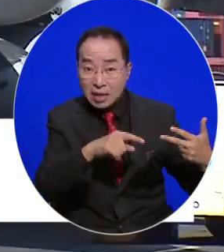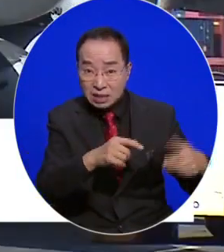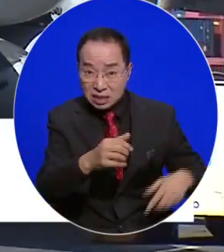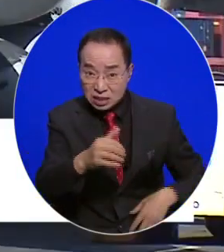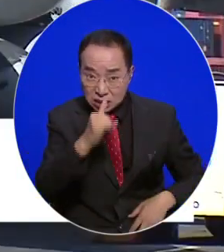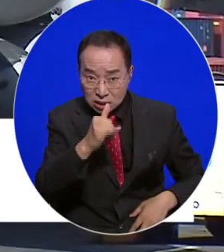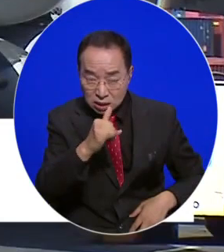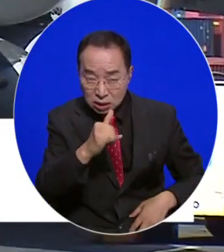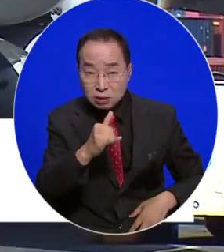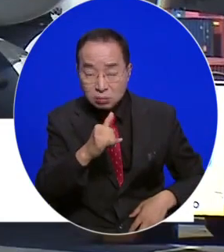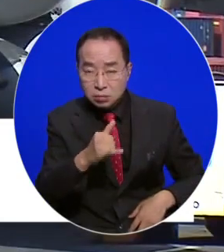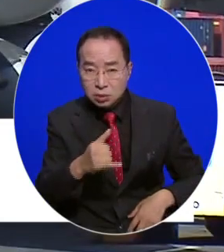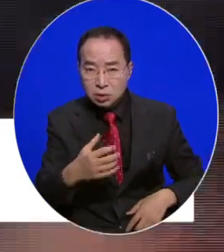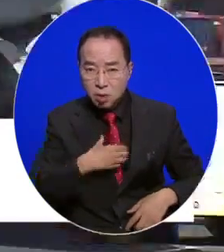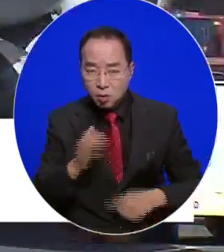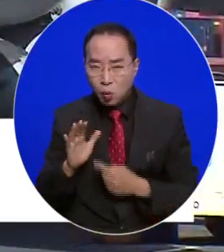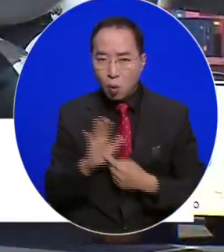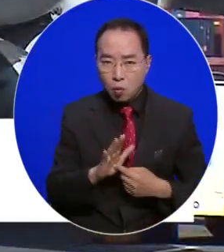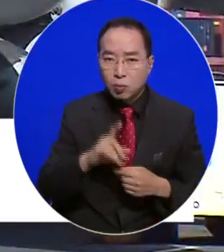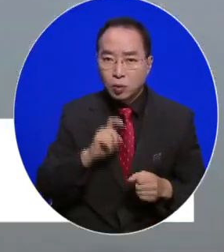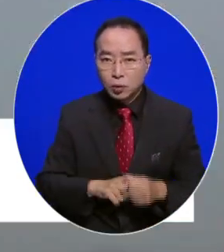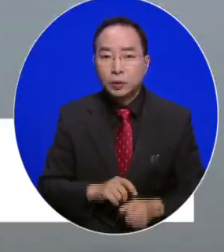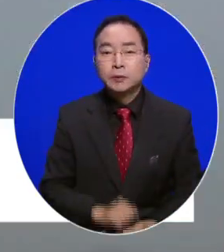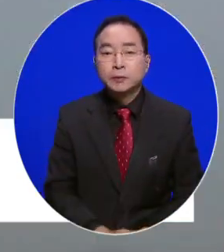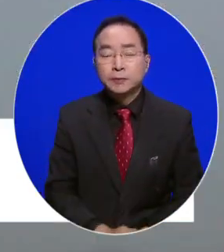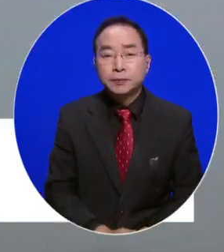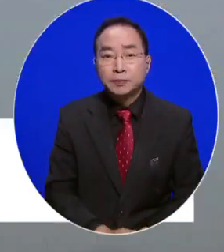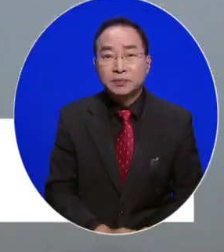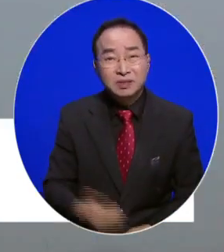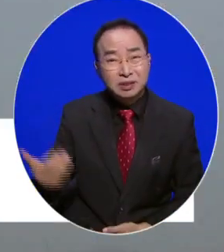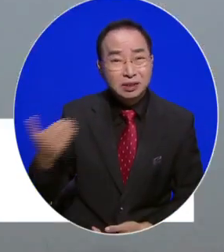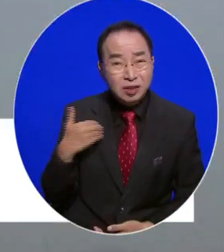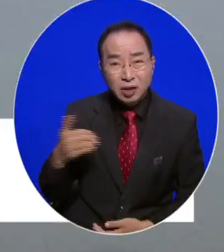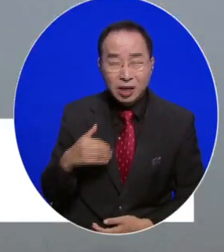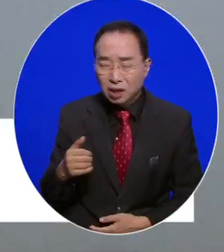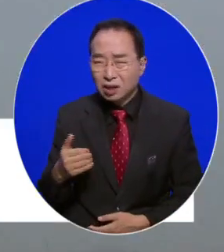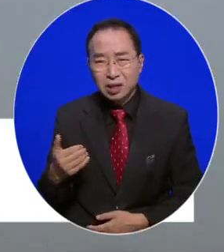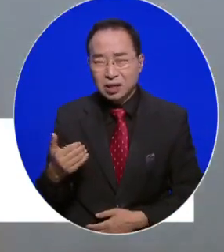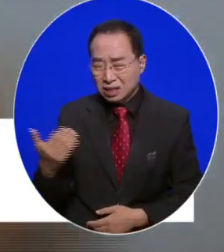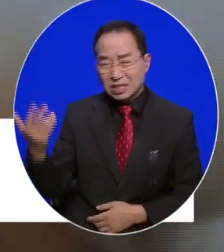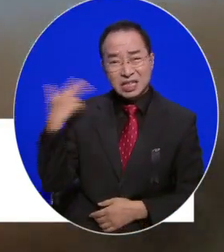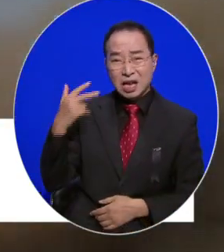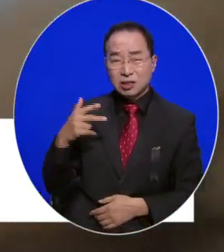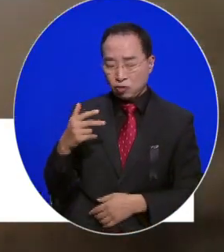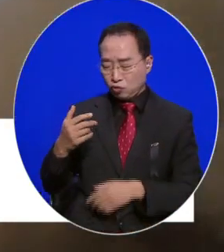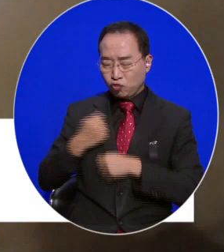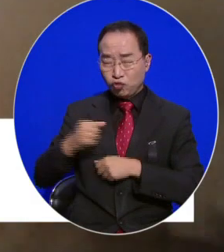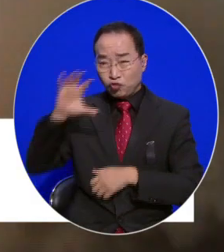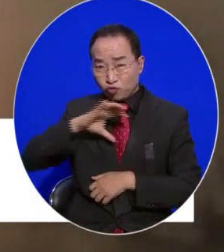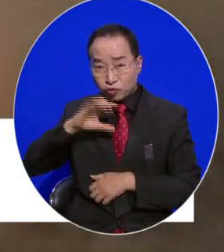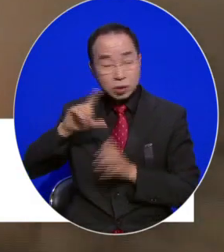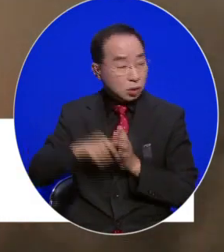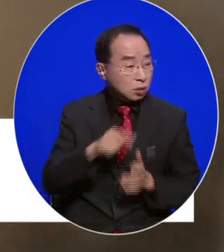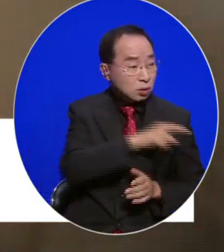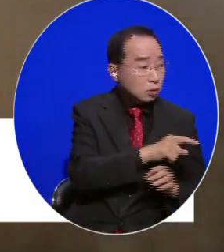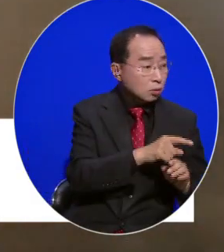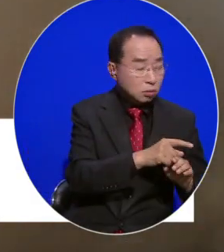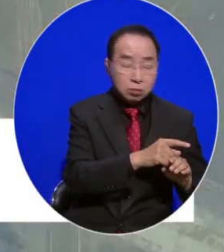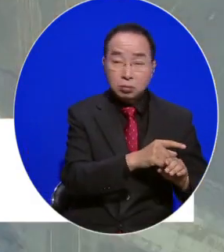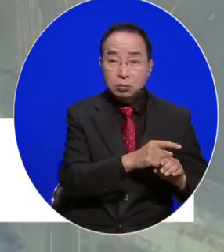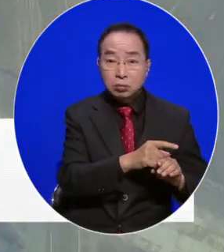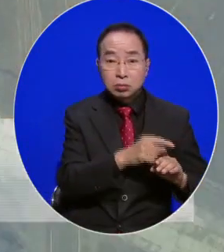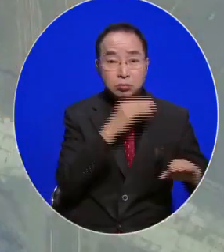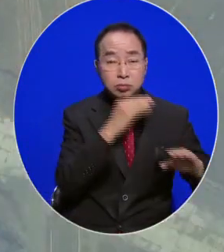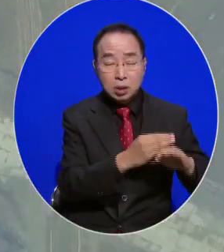강력한 경고 메시지를 보내는 것으로 풀이됩니다. 앞서 호국 훈련 기간 서해 북방 한계선 침범과 단거리 탄도미사일